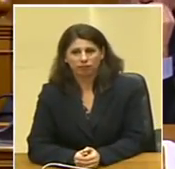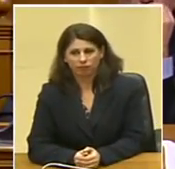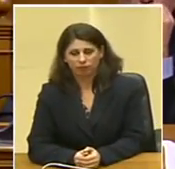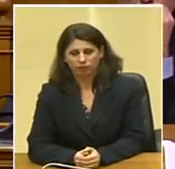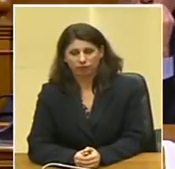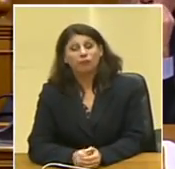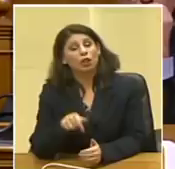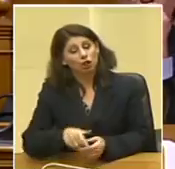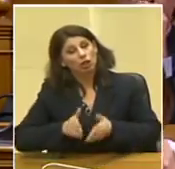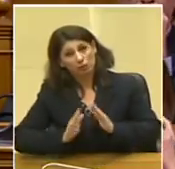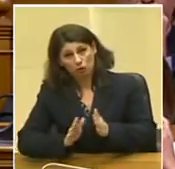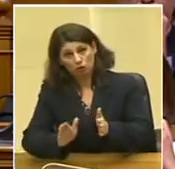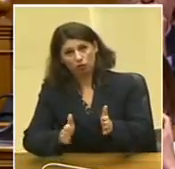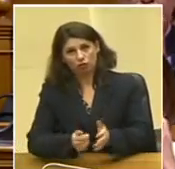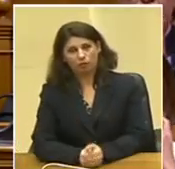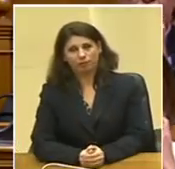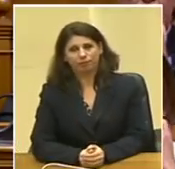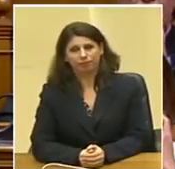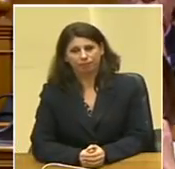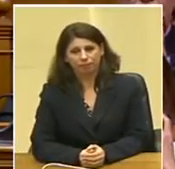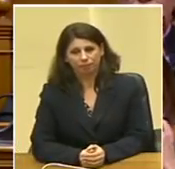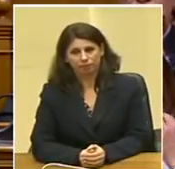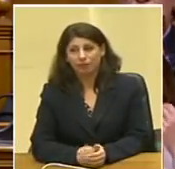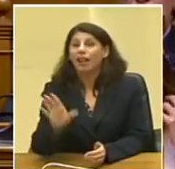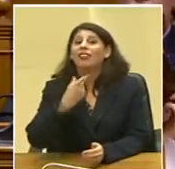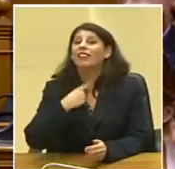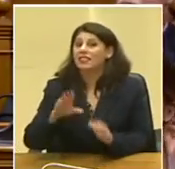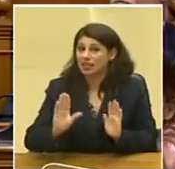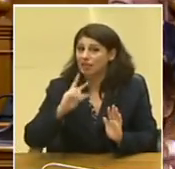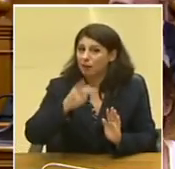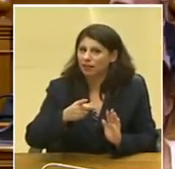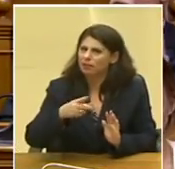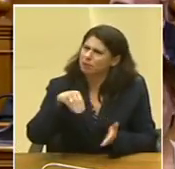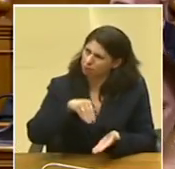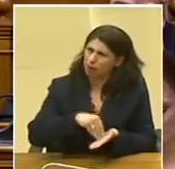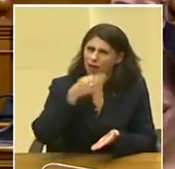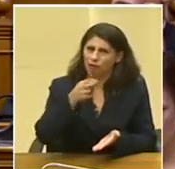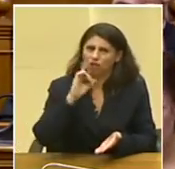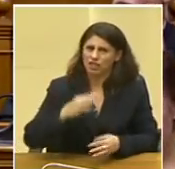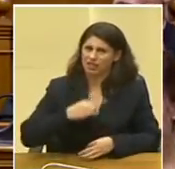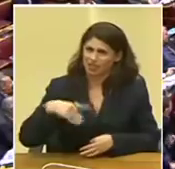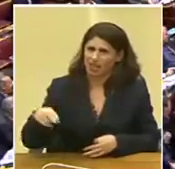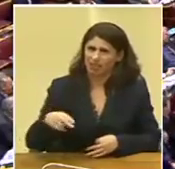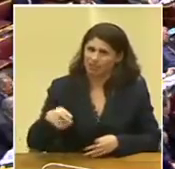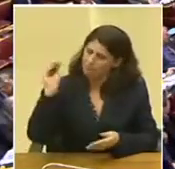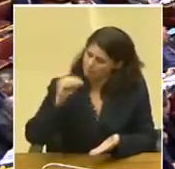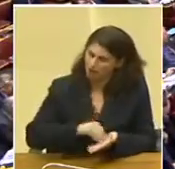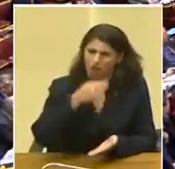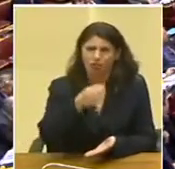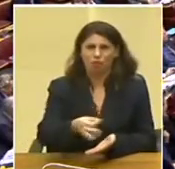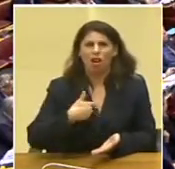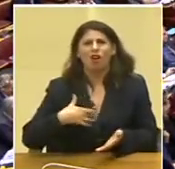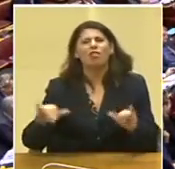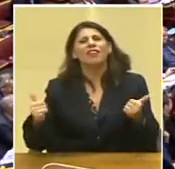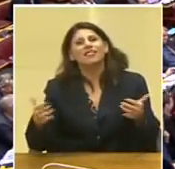Πάμε λοιπόν παρακάτω. Αν δεν σας άρεσε η απάντηση, μπορώ να την επαναλάβω, κυρίες και κύριοι συνάδελφοι. Εγώ το